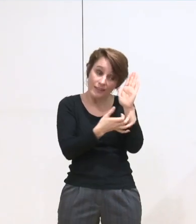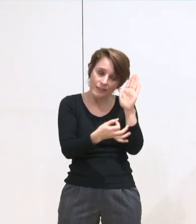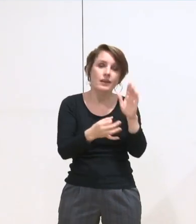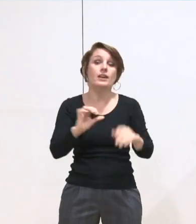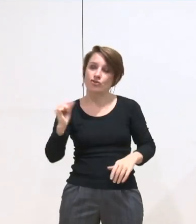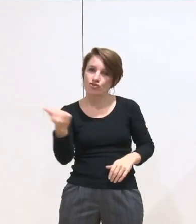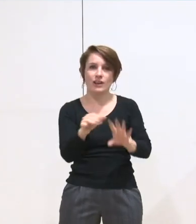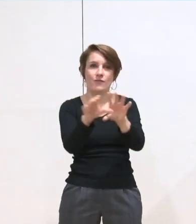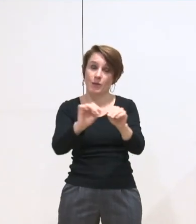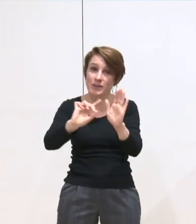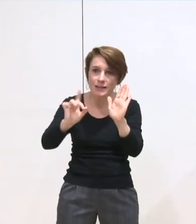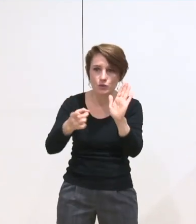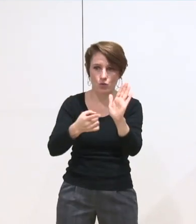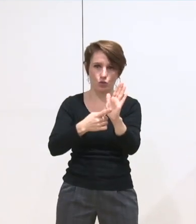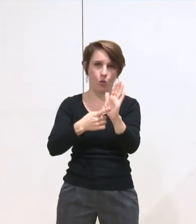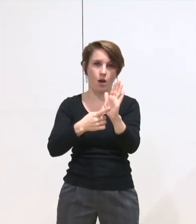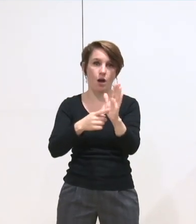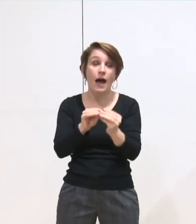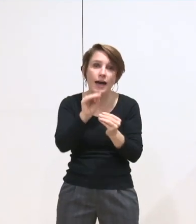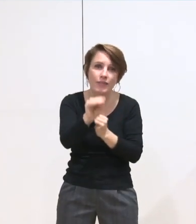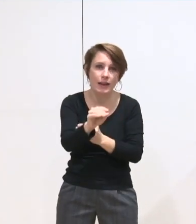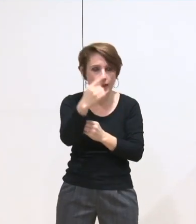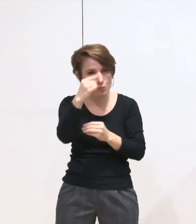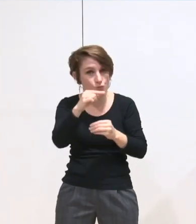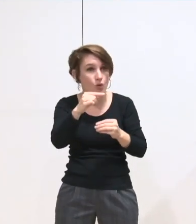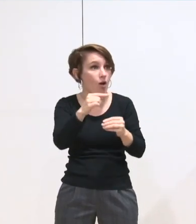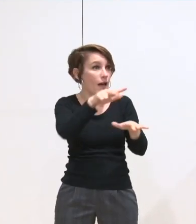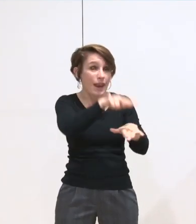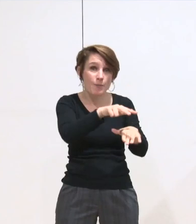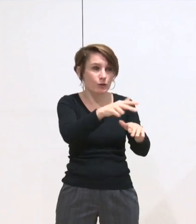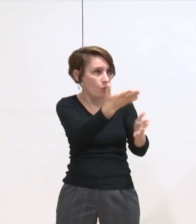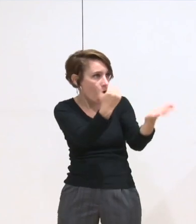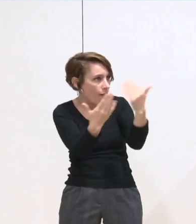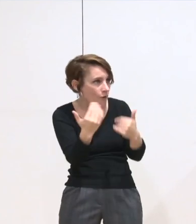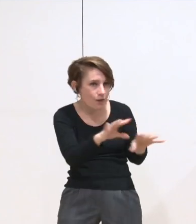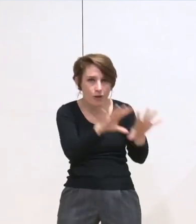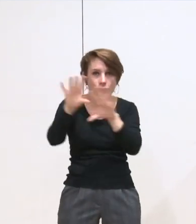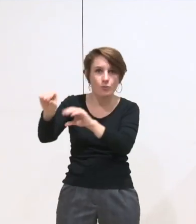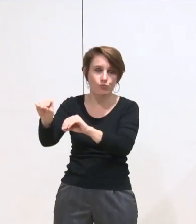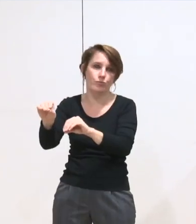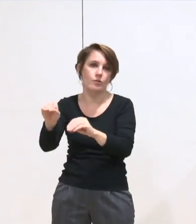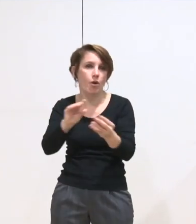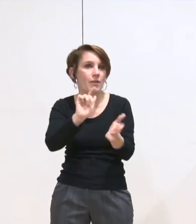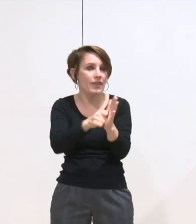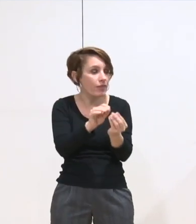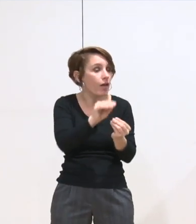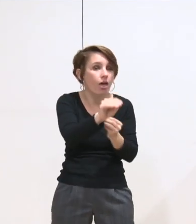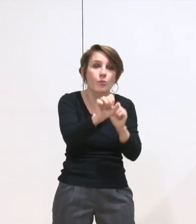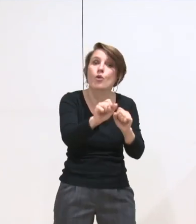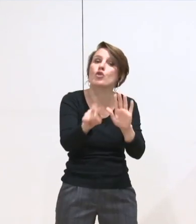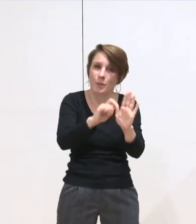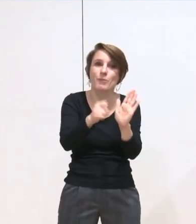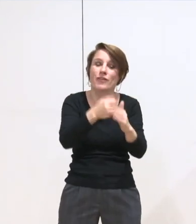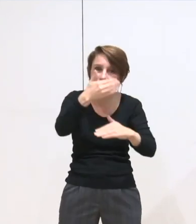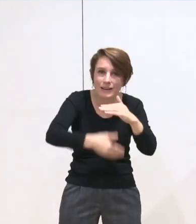délai pour rendre le logement vide, mais s'il y a un souci X, Y, Z qui se produit dans la famille, évidemment, ce souci peut être